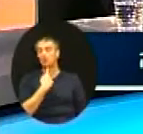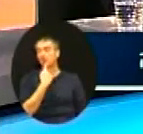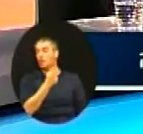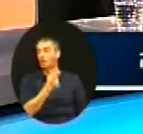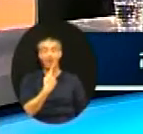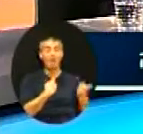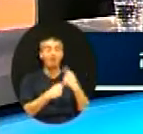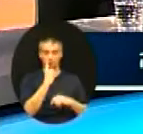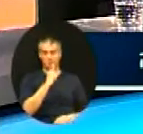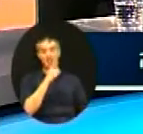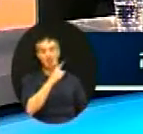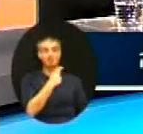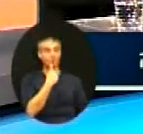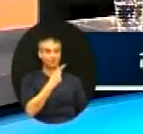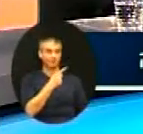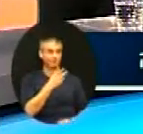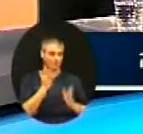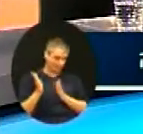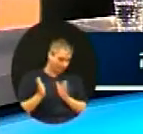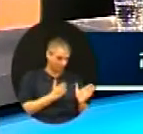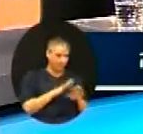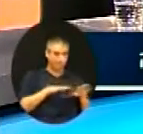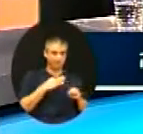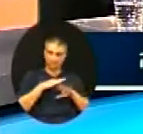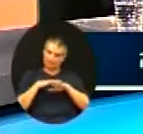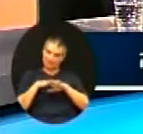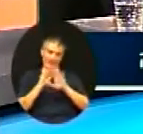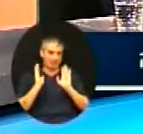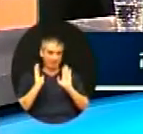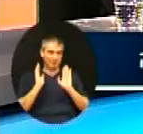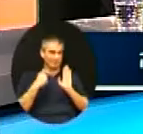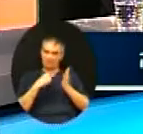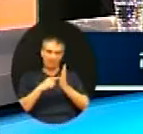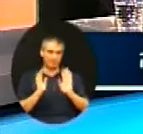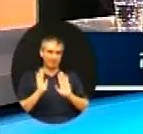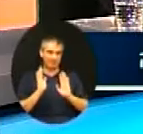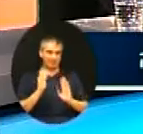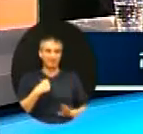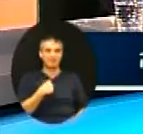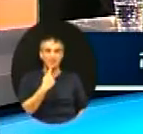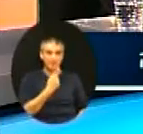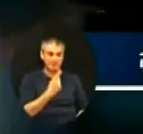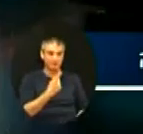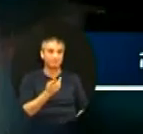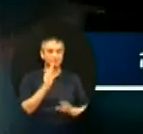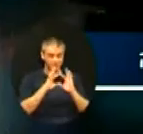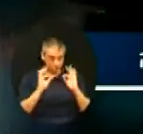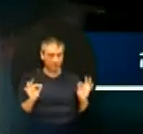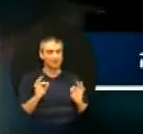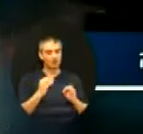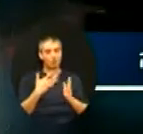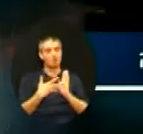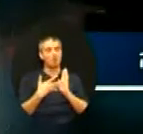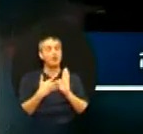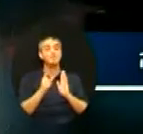לא ההפך. היד שלך פולשת למרחב שלי, דוד. תודה. אני לא משווה לזה. אני אומר דבר כזה. לפני שאני עובר לך, שתחילו להביא עמדות